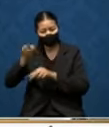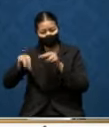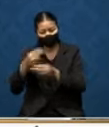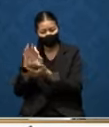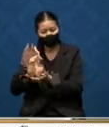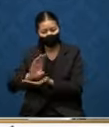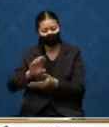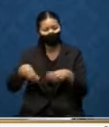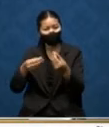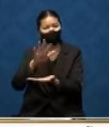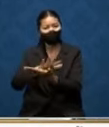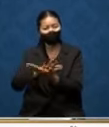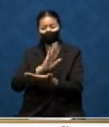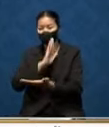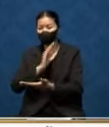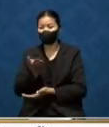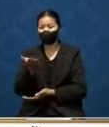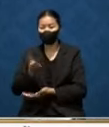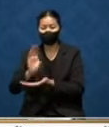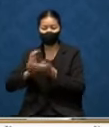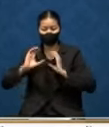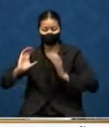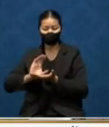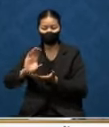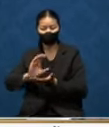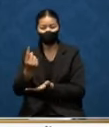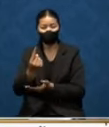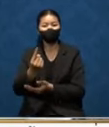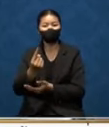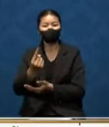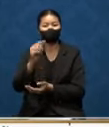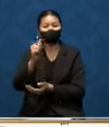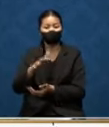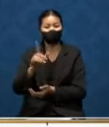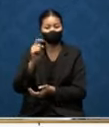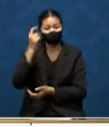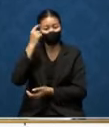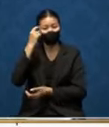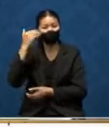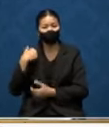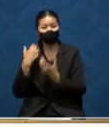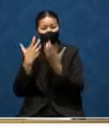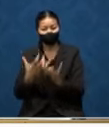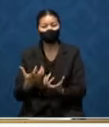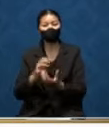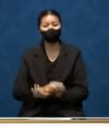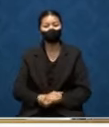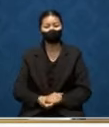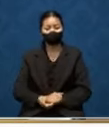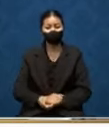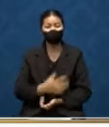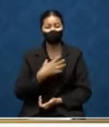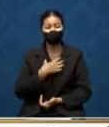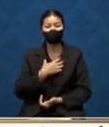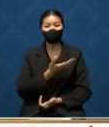งบของราชการอย่างเดียวเนี่ยมันก็ไม่ได้นะครับก็ถือว่าเป็นภาระที่หนักอึ้งแล้วก็เป็นการเสียสละอย่างยิ่งอ่ะนะครับเพราะฉะนั้นผมขอ